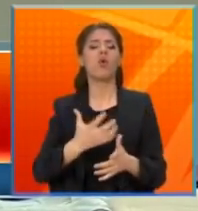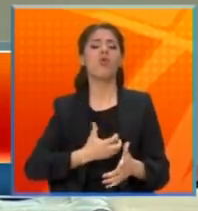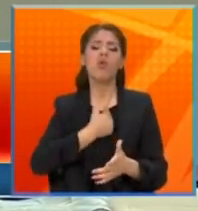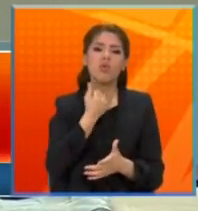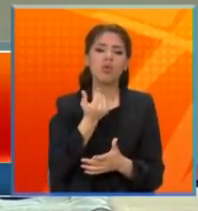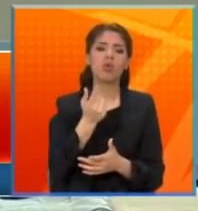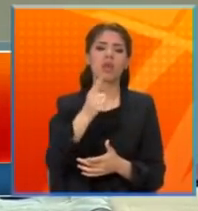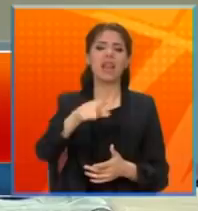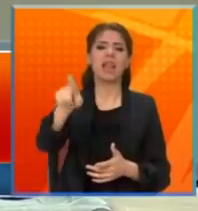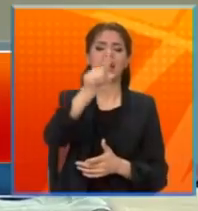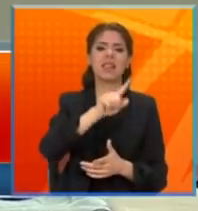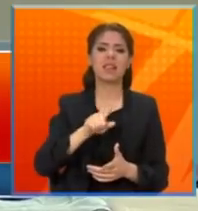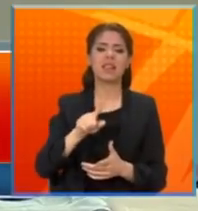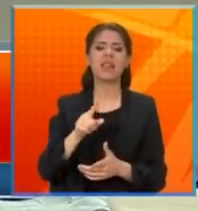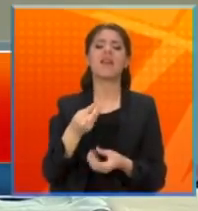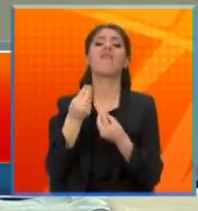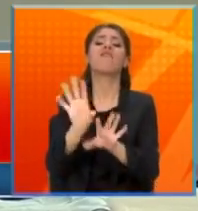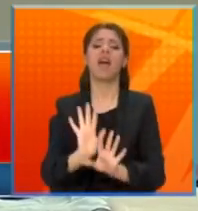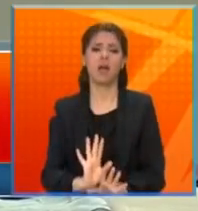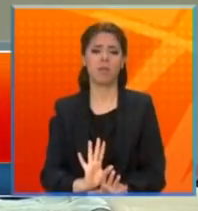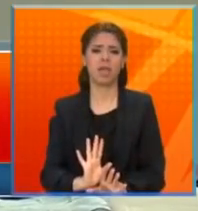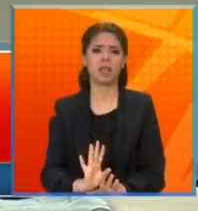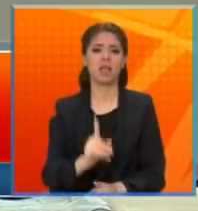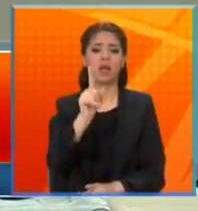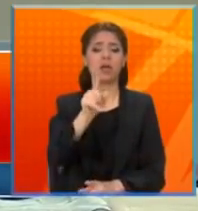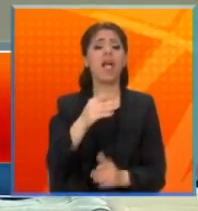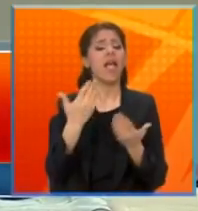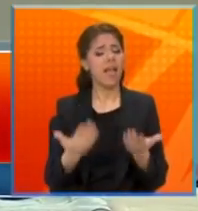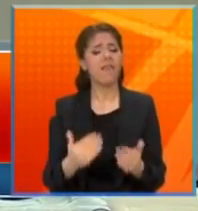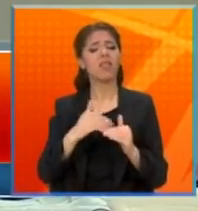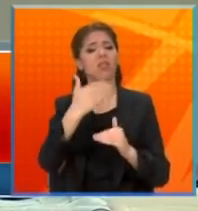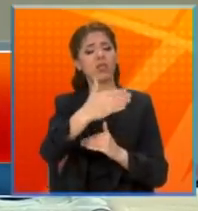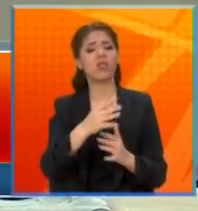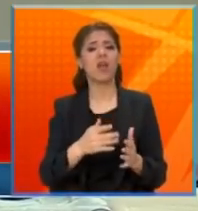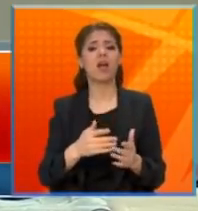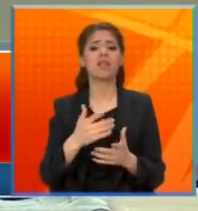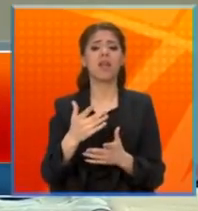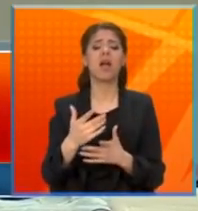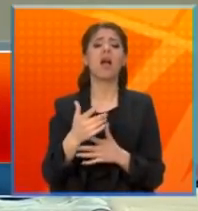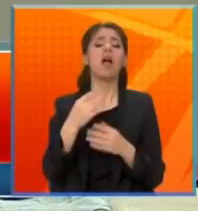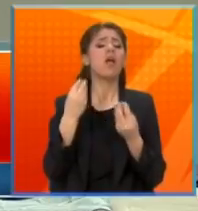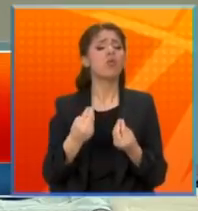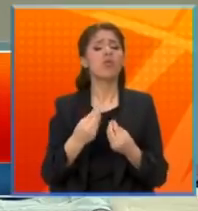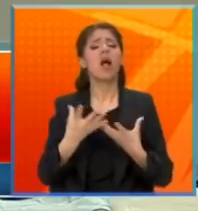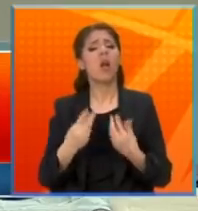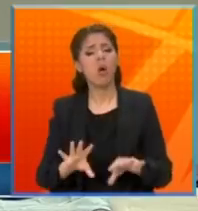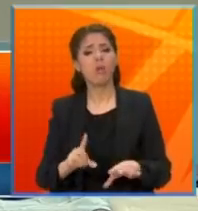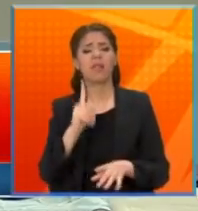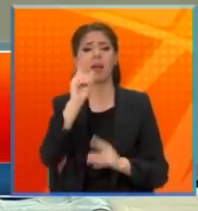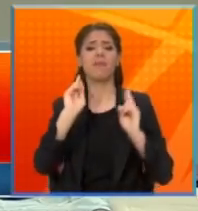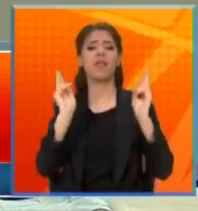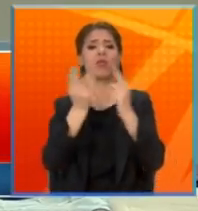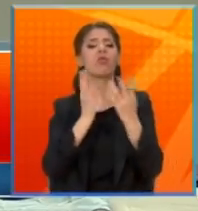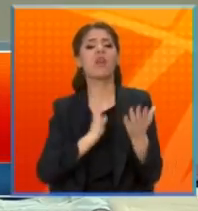hatta daha büyük acılara aracılık etmeyin. Evet, dışarıda eskisi kadar güzel olmasa da bir dünya